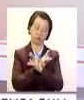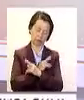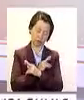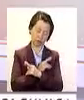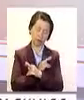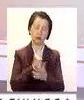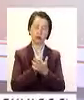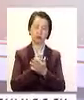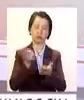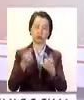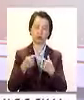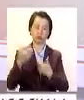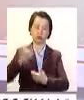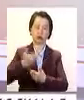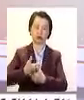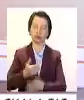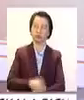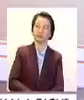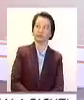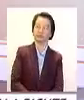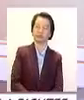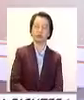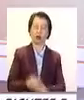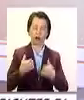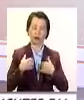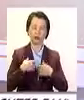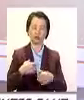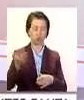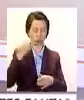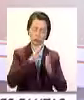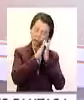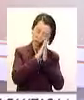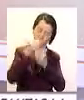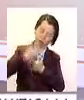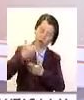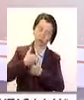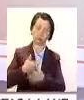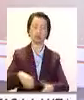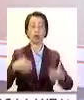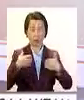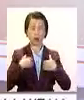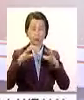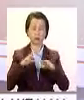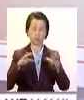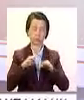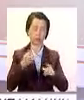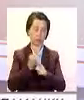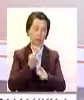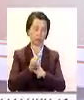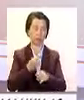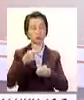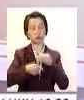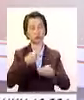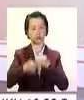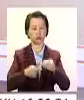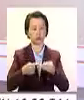ada orang yang datang mengganggu. Itu betul. Saya paling pantas kalau tidur saya diganggu. Apapun, ini ada kisah juga yang lebih kurang macam tu, Mac. Ini